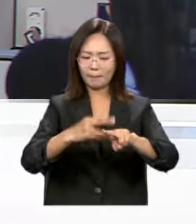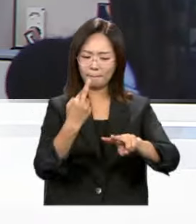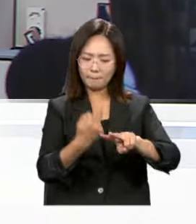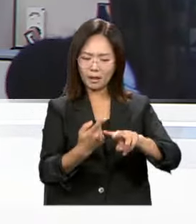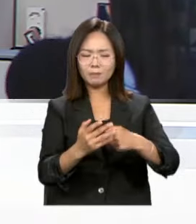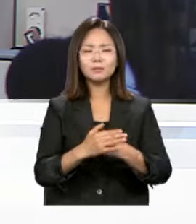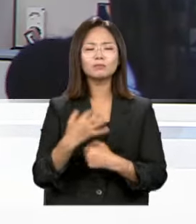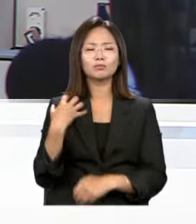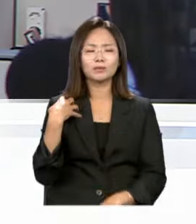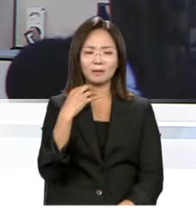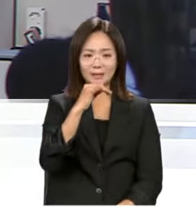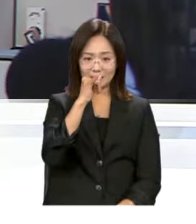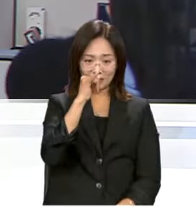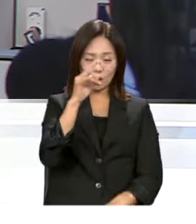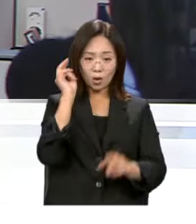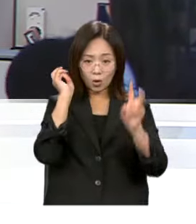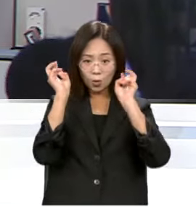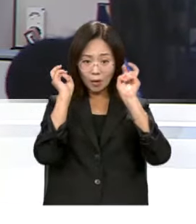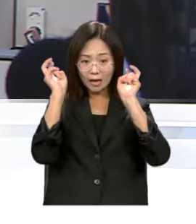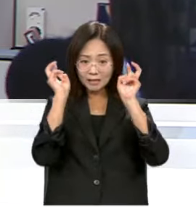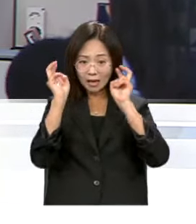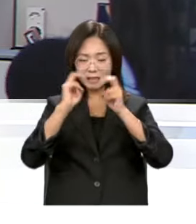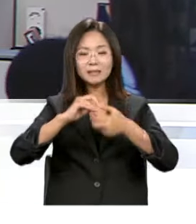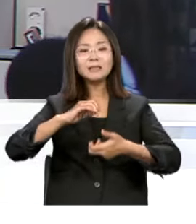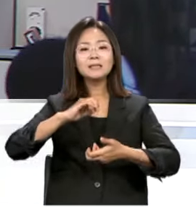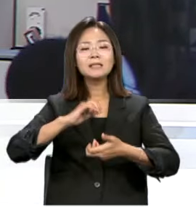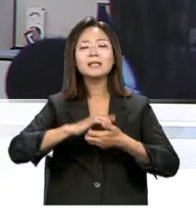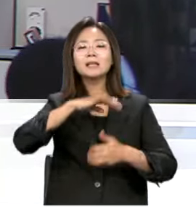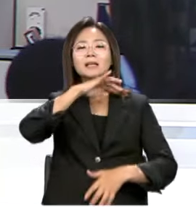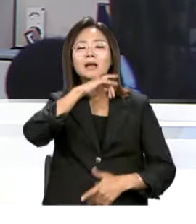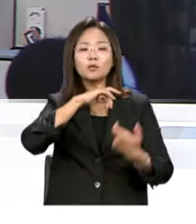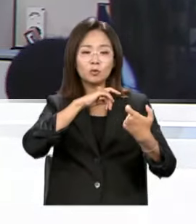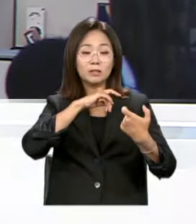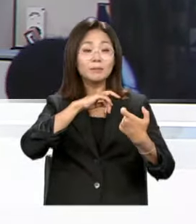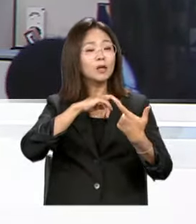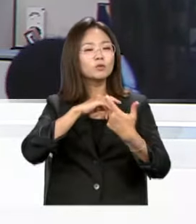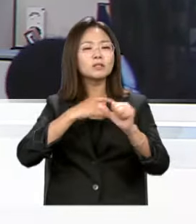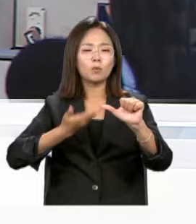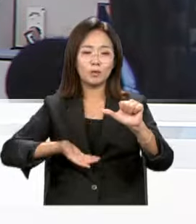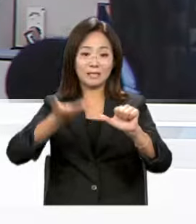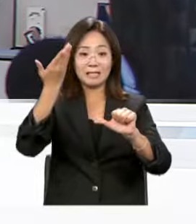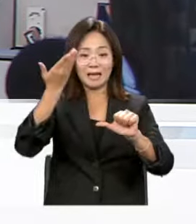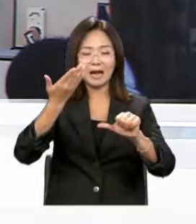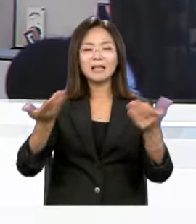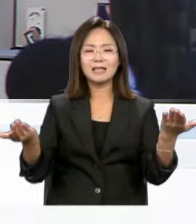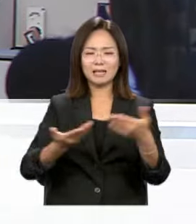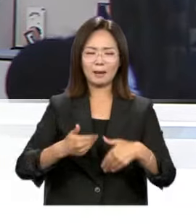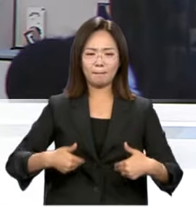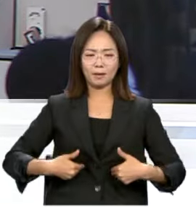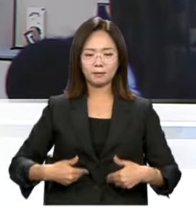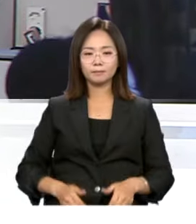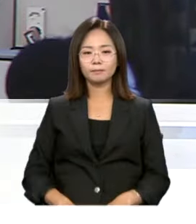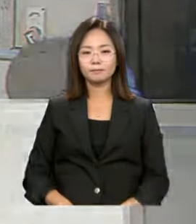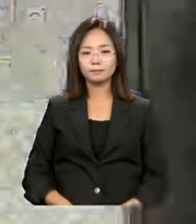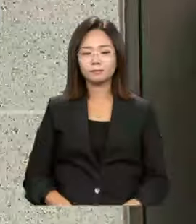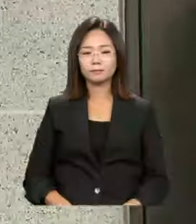부담이 있습니다 기업들의 자발적인 정년 연장 등 사회적 합의가 필요해 보입니다 김세희